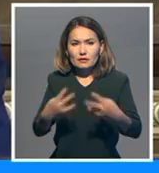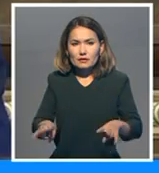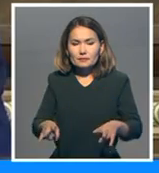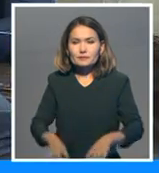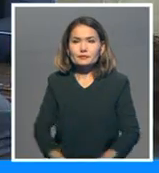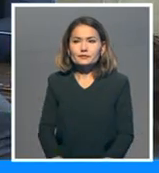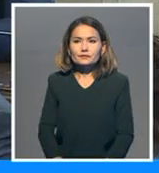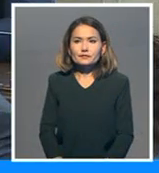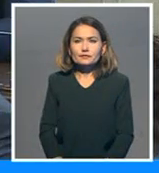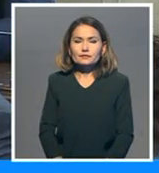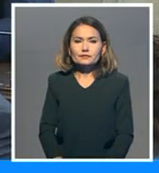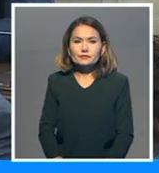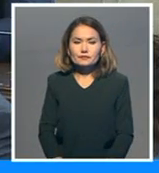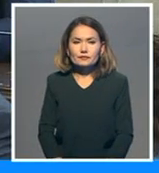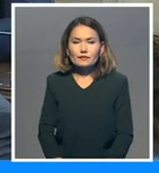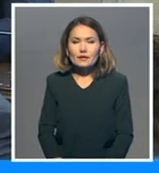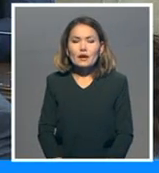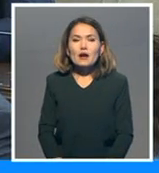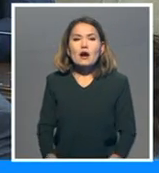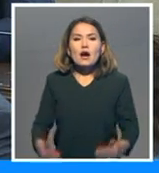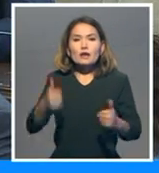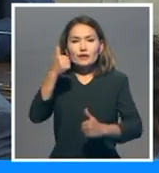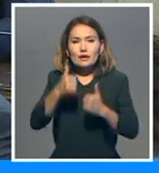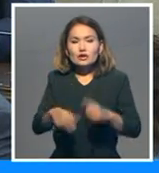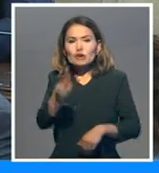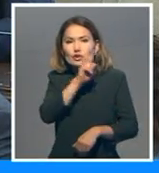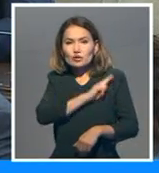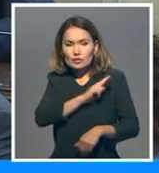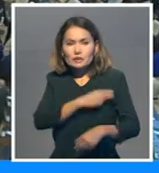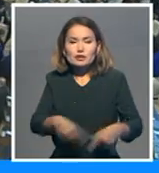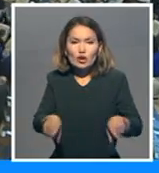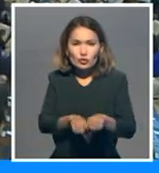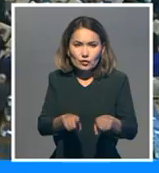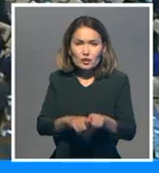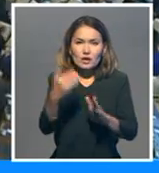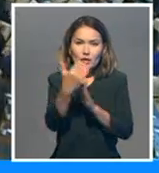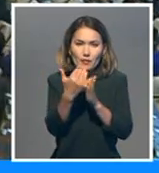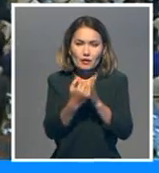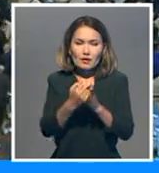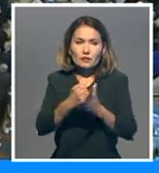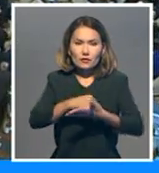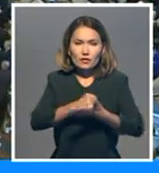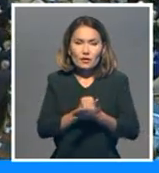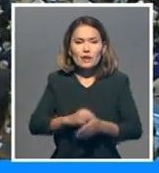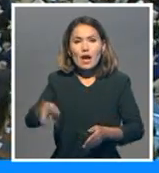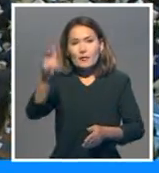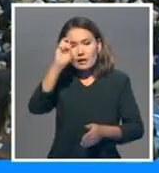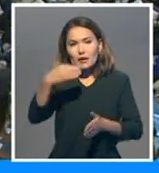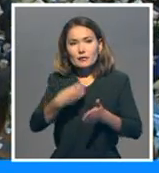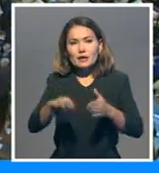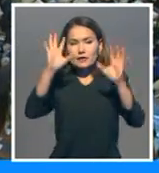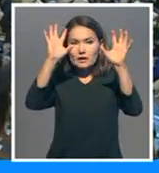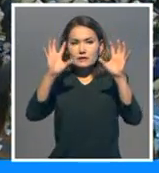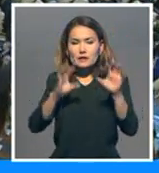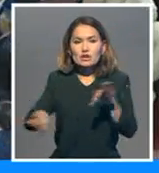емес. Тендер жайда көп кешікпей бір жақты болады. Үкімет жыл соңына дейін мемлекеттік сатып алу туралы заң